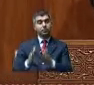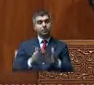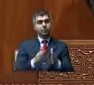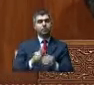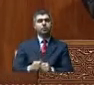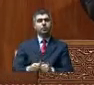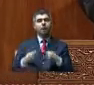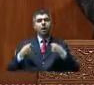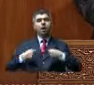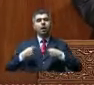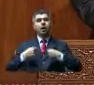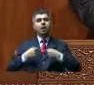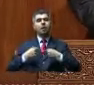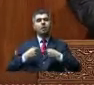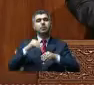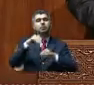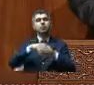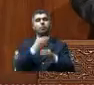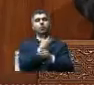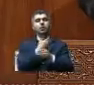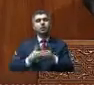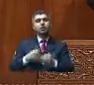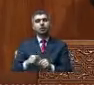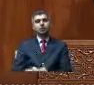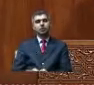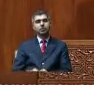السيد رئيس مجلس المستشارين المحترم،